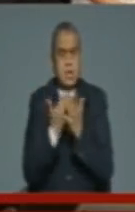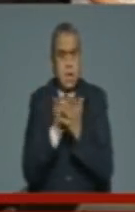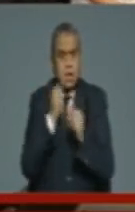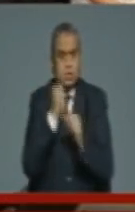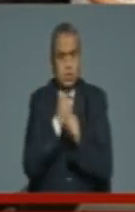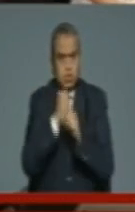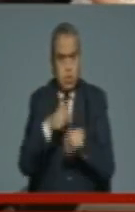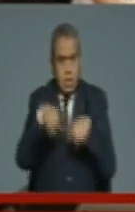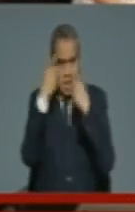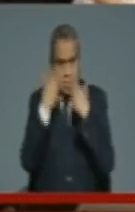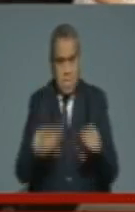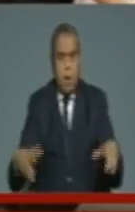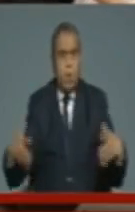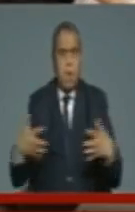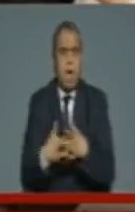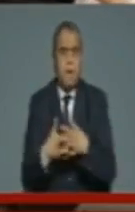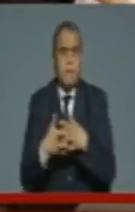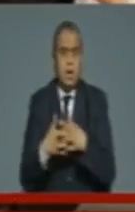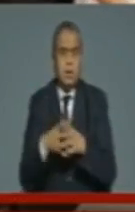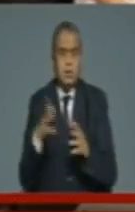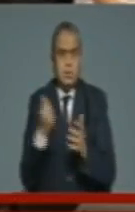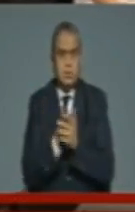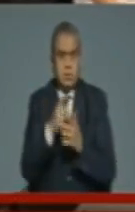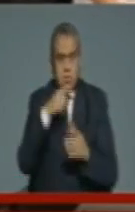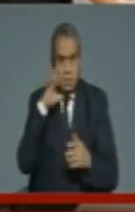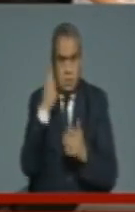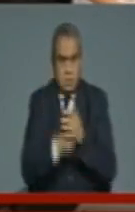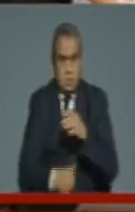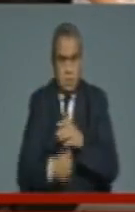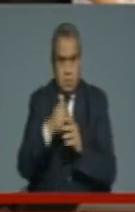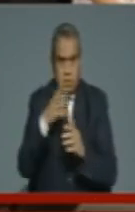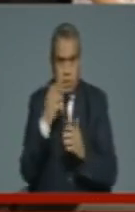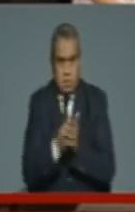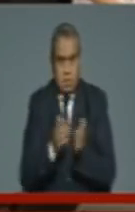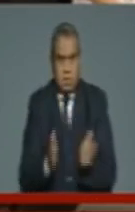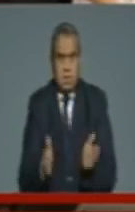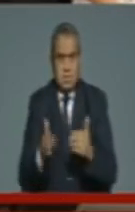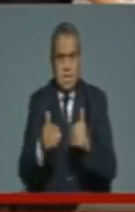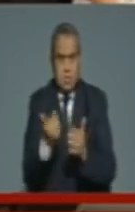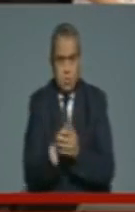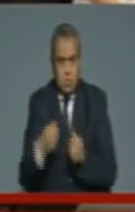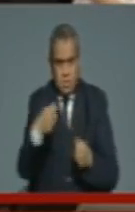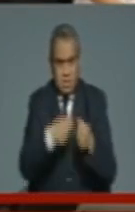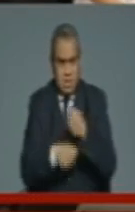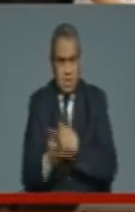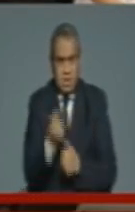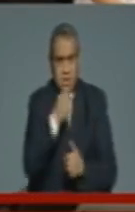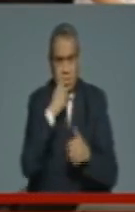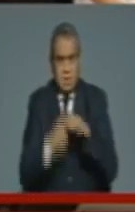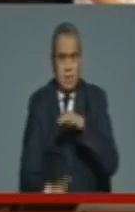اقول احنا خلصنا موضوع القانون بتاع السلبيه يا دكتور مش كده؟ طب اسمح لي ان